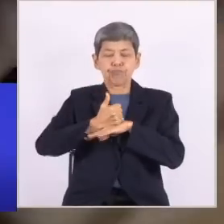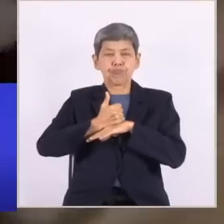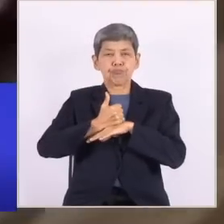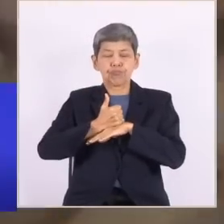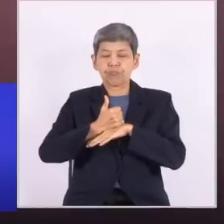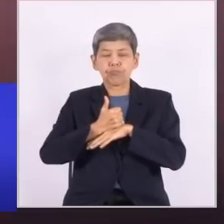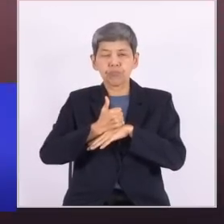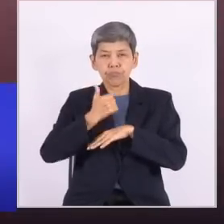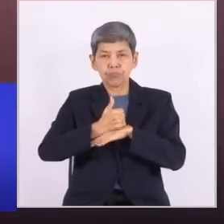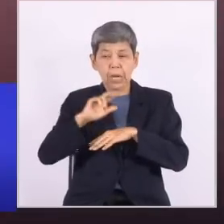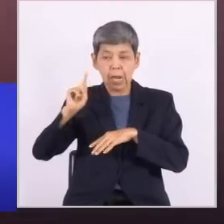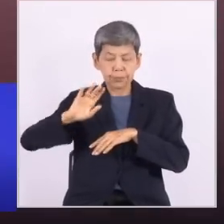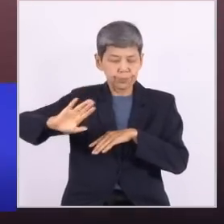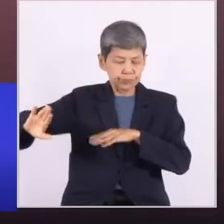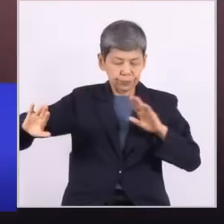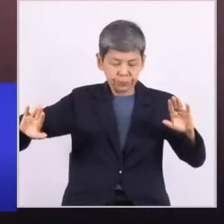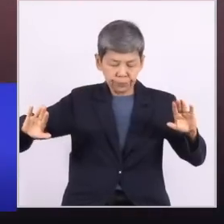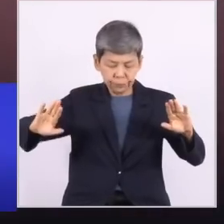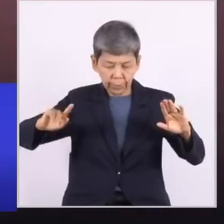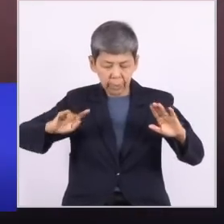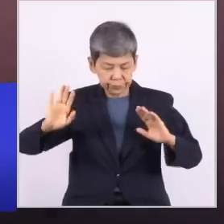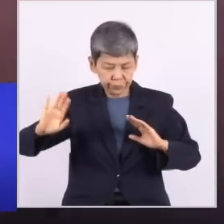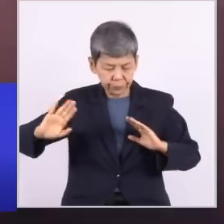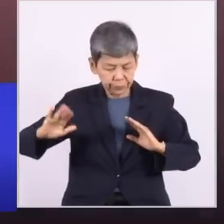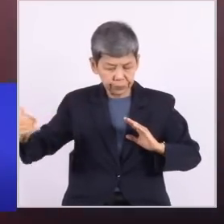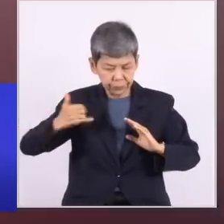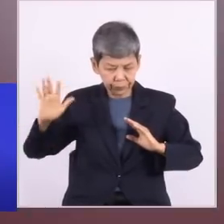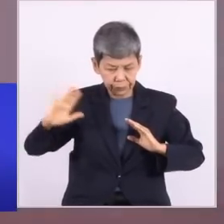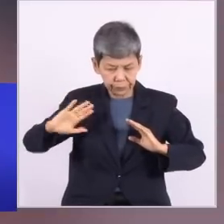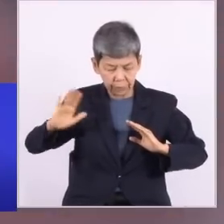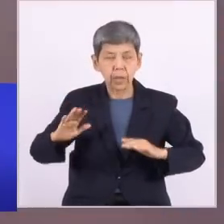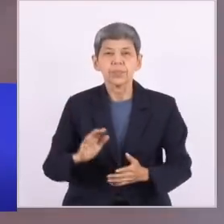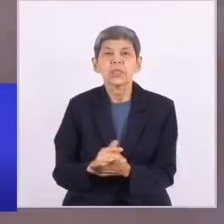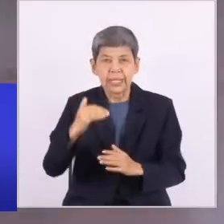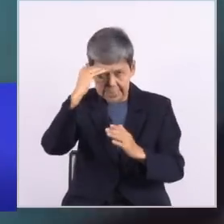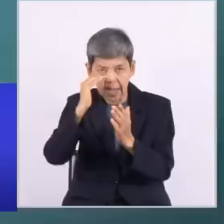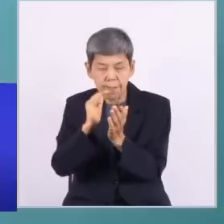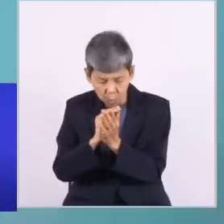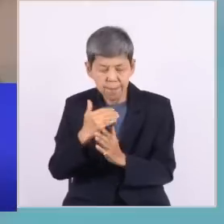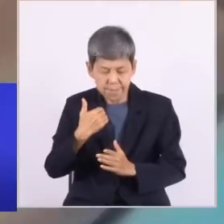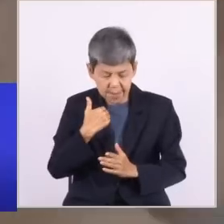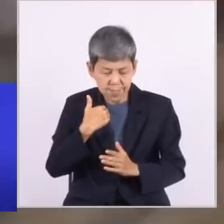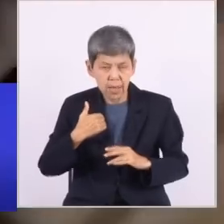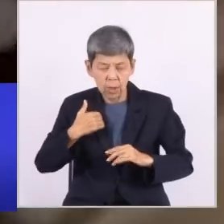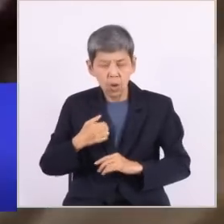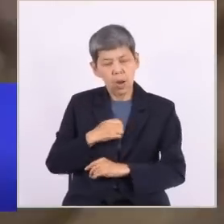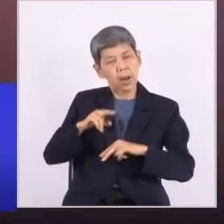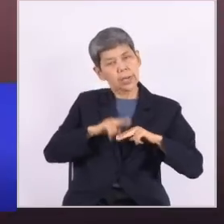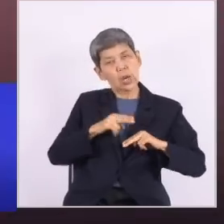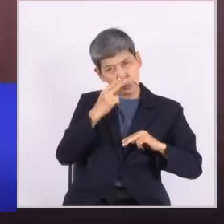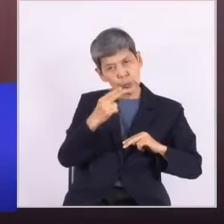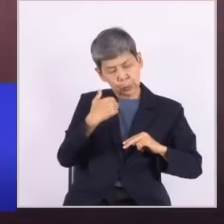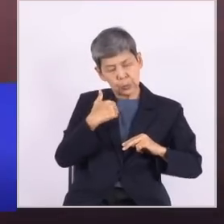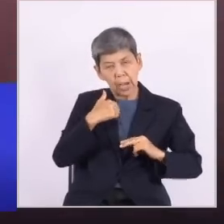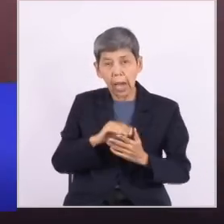ภอไม่อนุญาตให้นักข่าวสื่อมวลชนนะครับเข้าไปในห้องมีตำรวจและก็ฝ่ายปกครองร่วมสังเกตการอ้